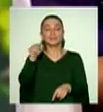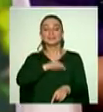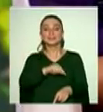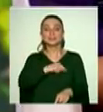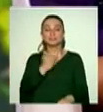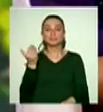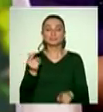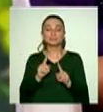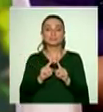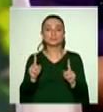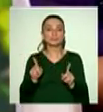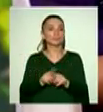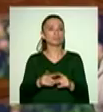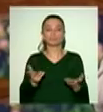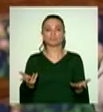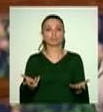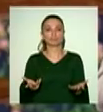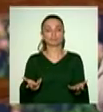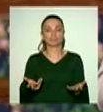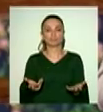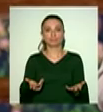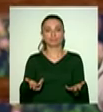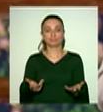პროსტო იმ ლევანს ისეთი თვისებები ჰქონდა, რომ